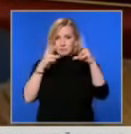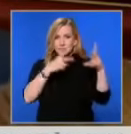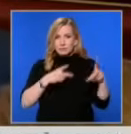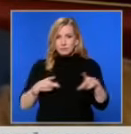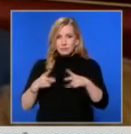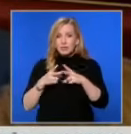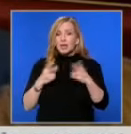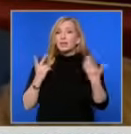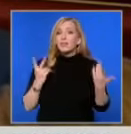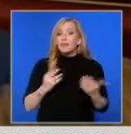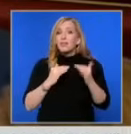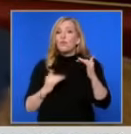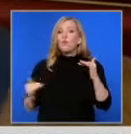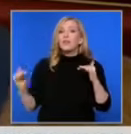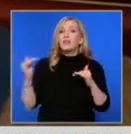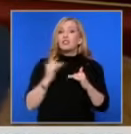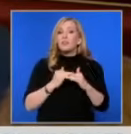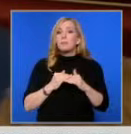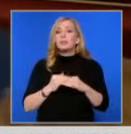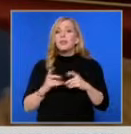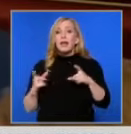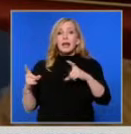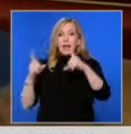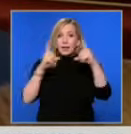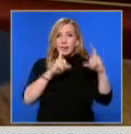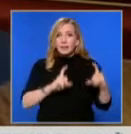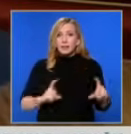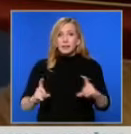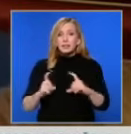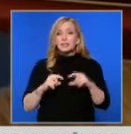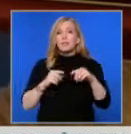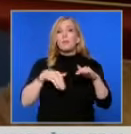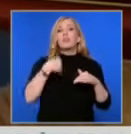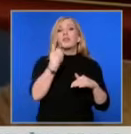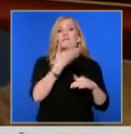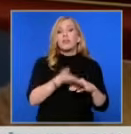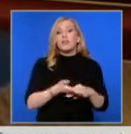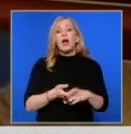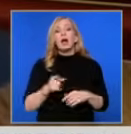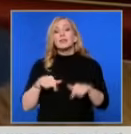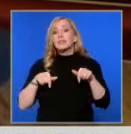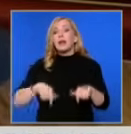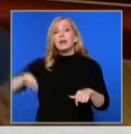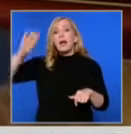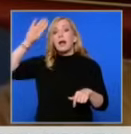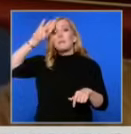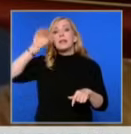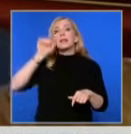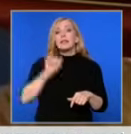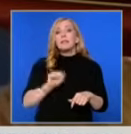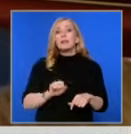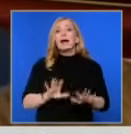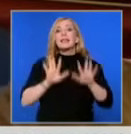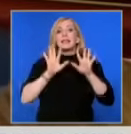увеличим значително количеството рентгени, но само по външните граници на Европейския съюз. Тоест на капитан Андреево в момента от 10 ленти